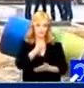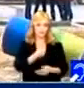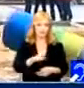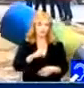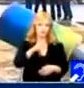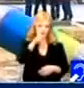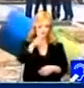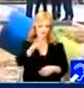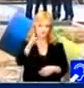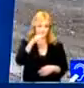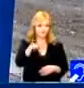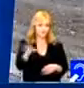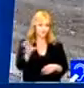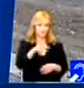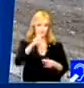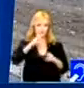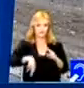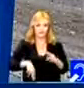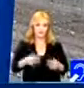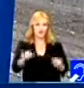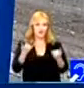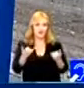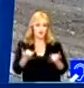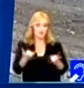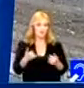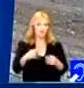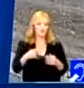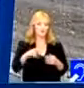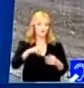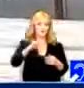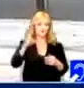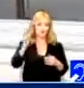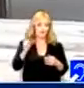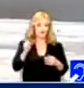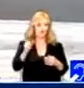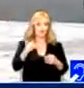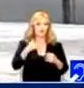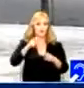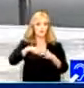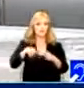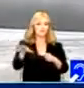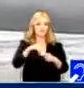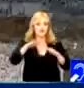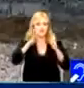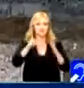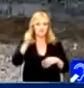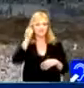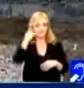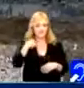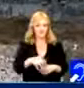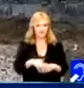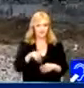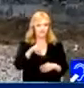lunii decembrie să fie date în exploatare. În prezent, punctul de trecere a frontierei de la Palanca este într-o clădire veche, iar infrastructura nu mai face față numărului